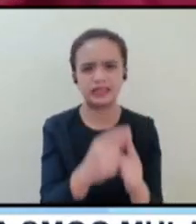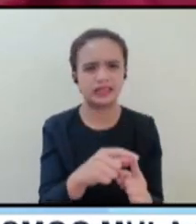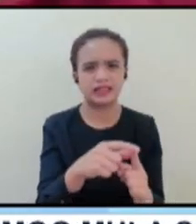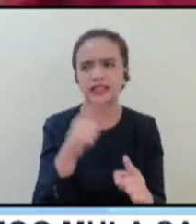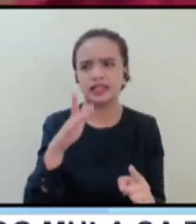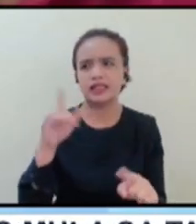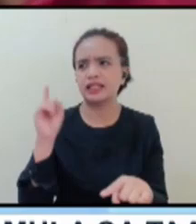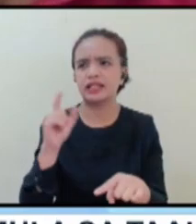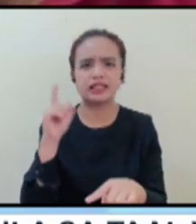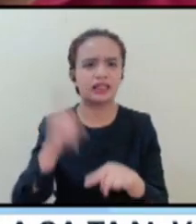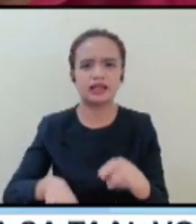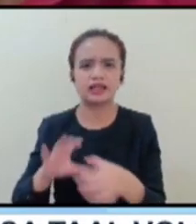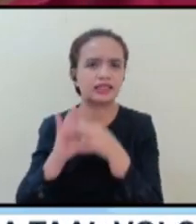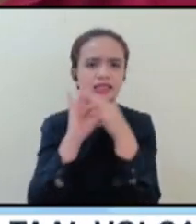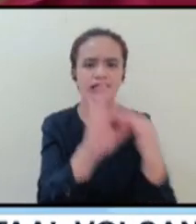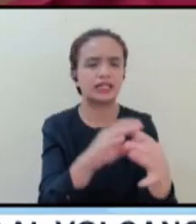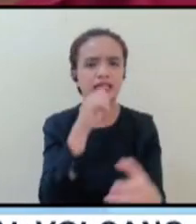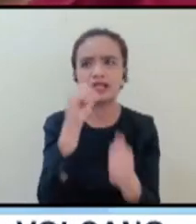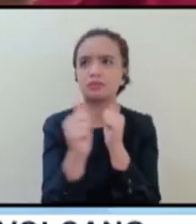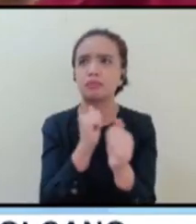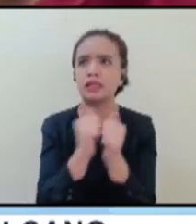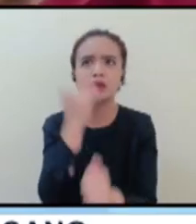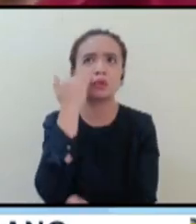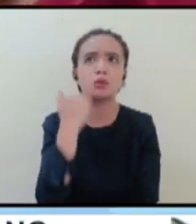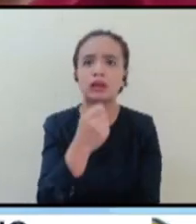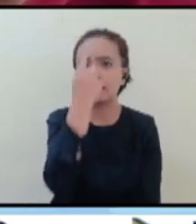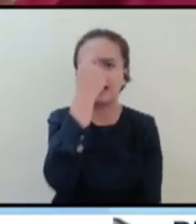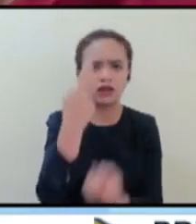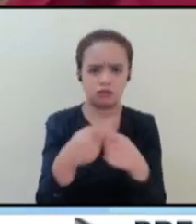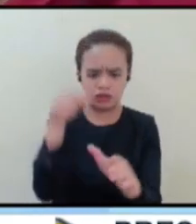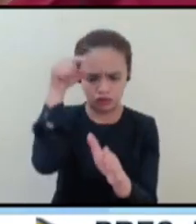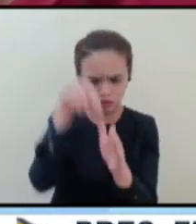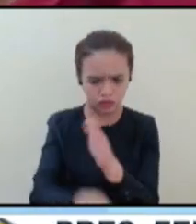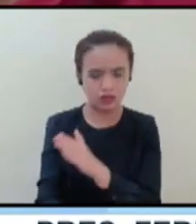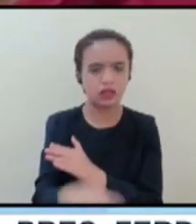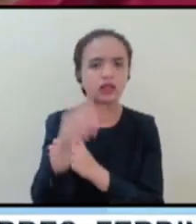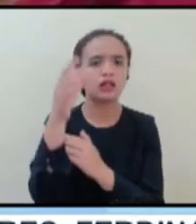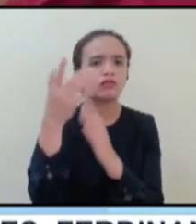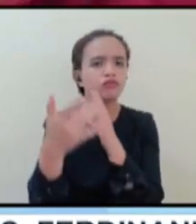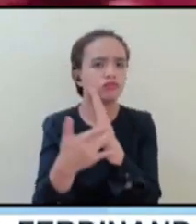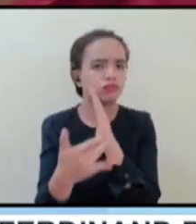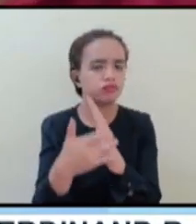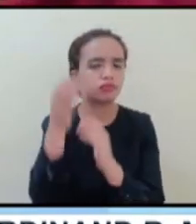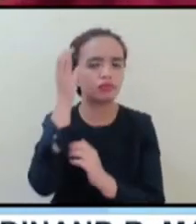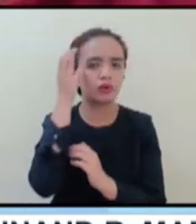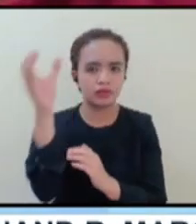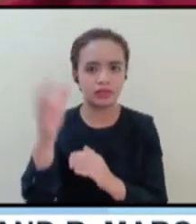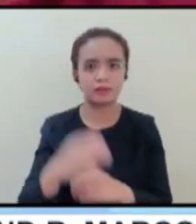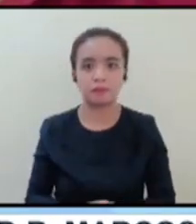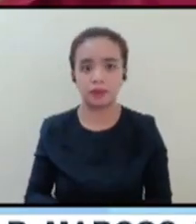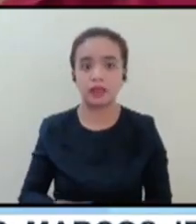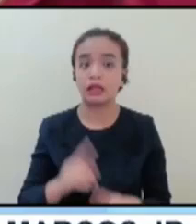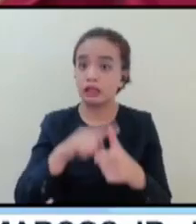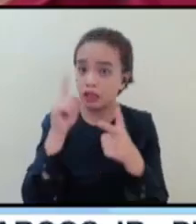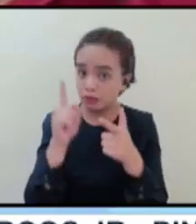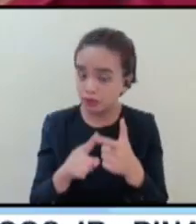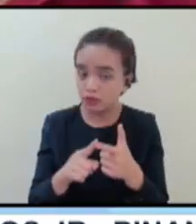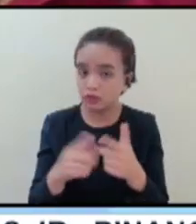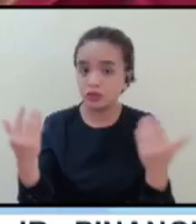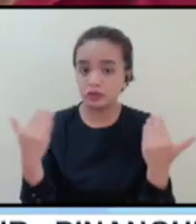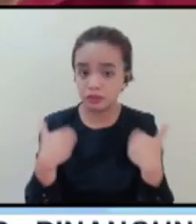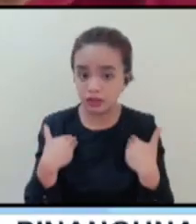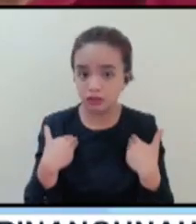dyan. Hindi dahil sa salat sila sa pag-unawa, kundi napaka-technical yung mga konseptong yan. Tapos andyan pa yung hindi lamang